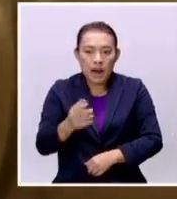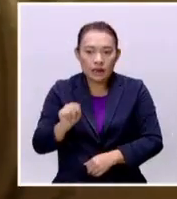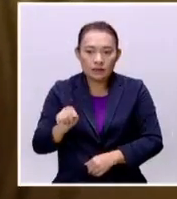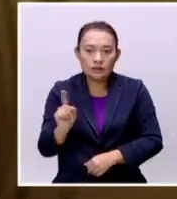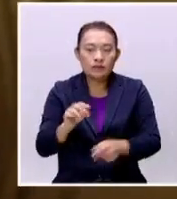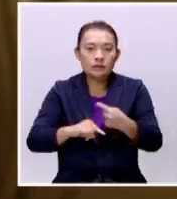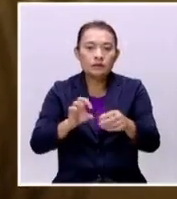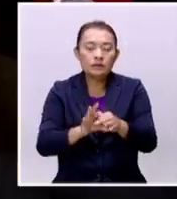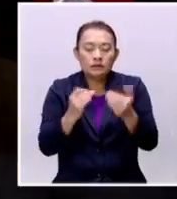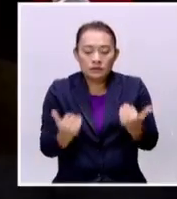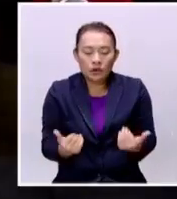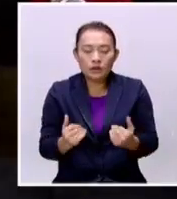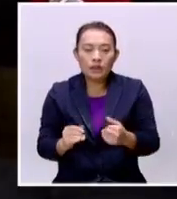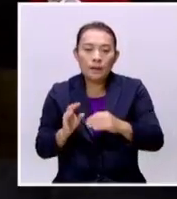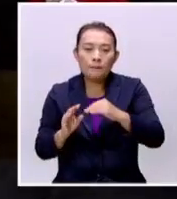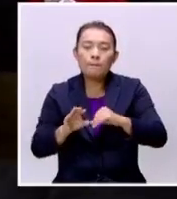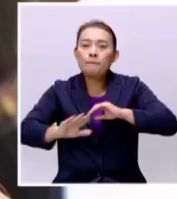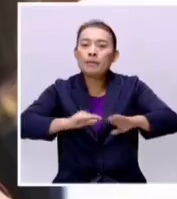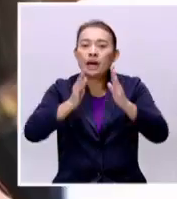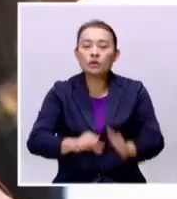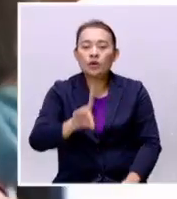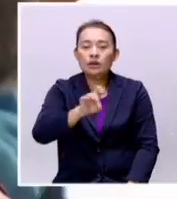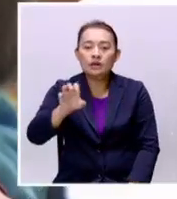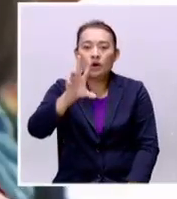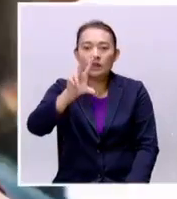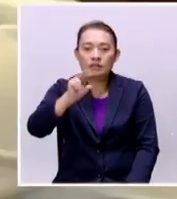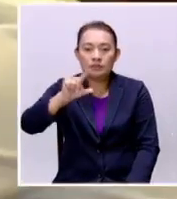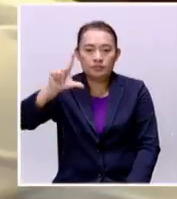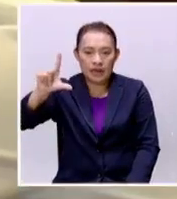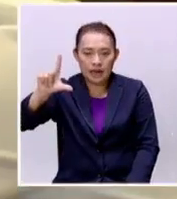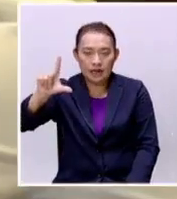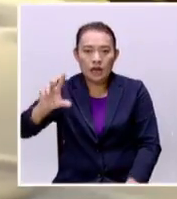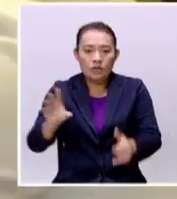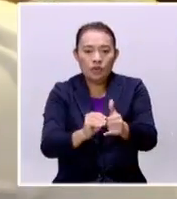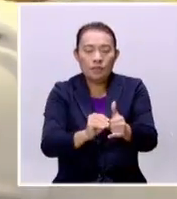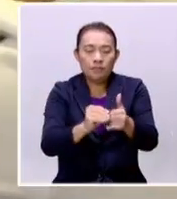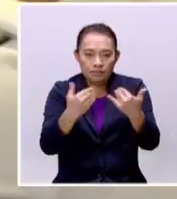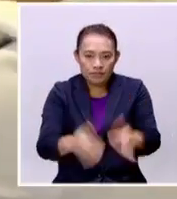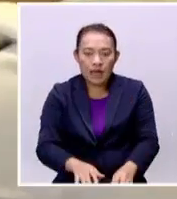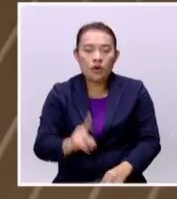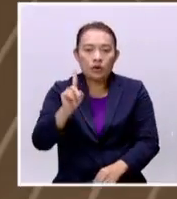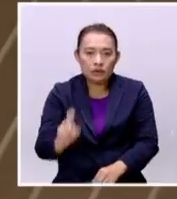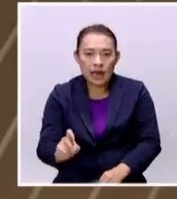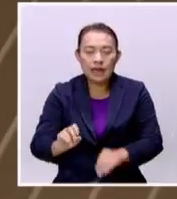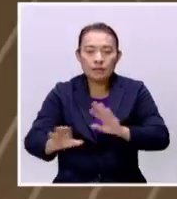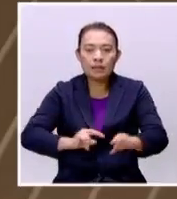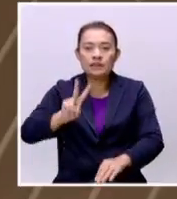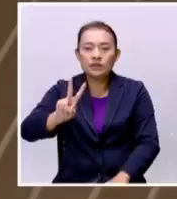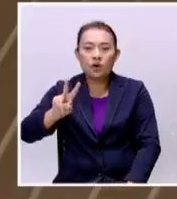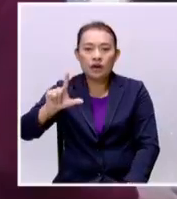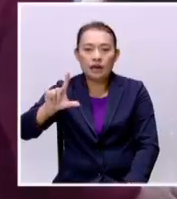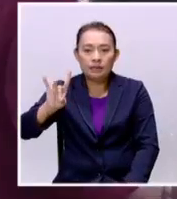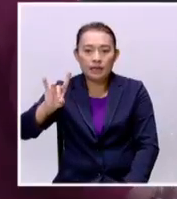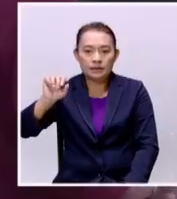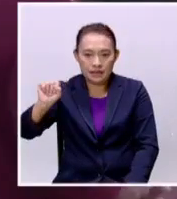องล่าสุดนั้นทะลุกว่า130ล้านคนแล้วนะคะและจำนวนผู้เสียชีวิตมากกว่า2ล้าน8แสนคน